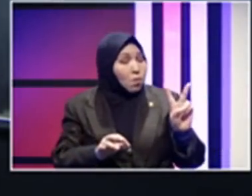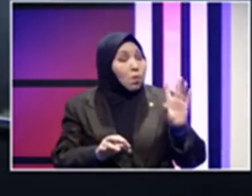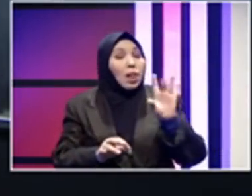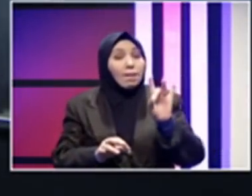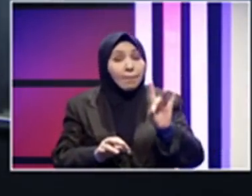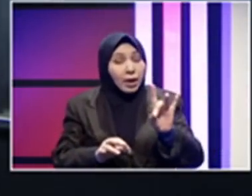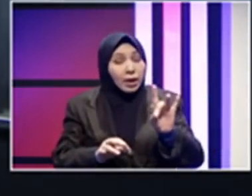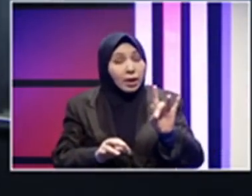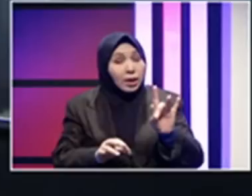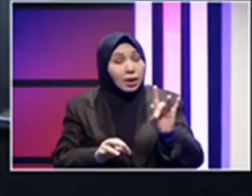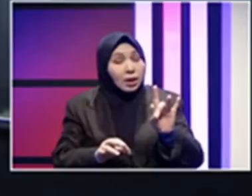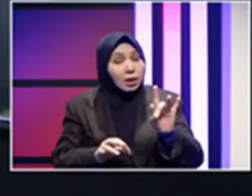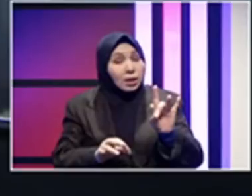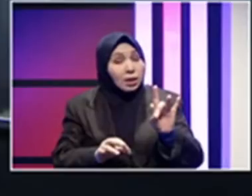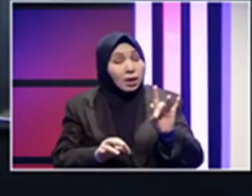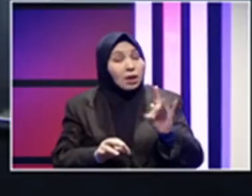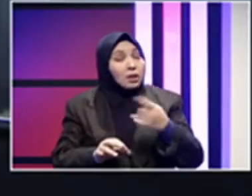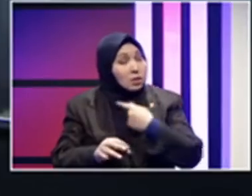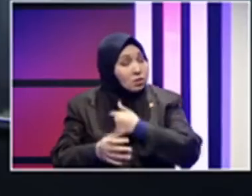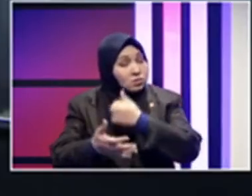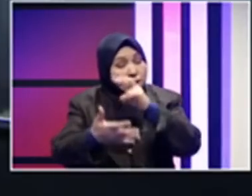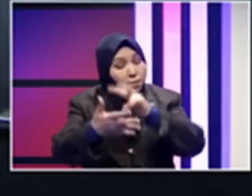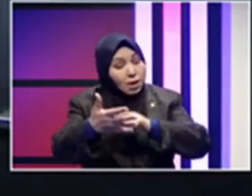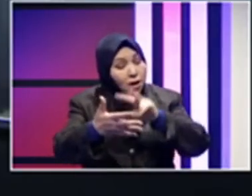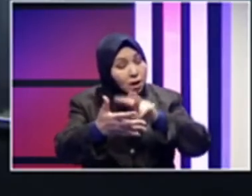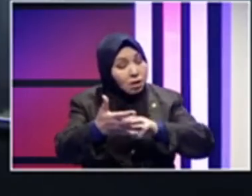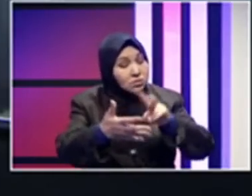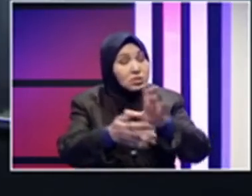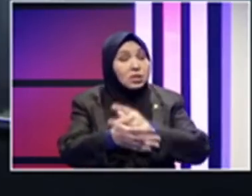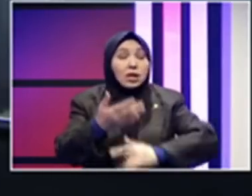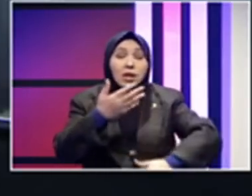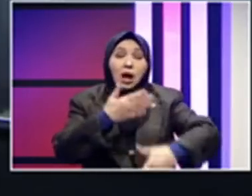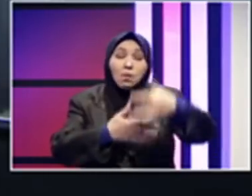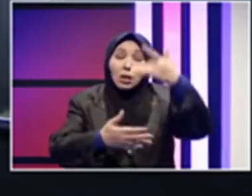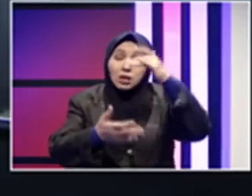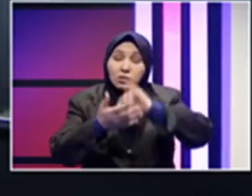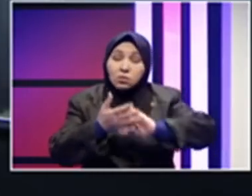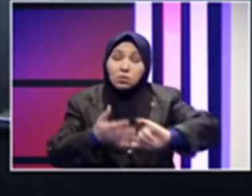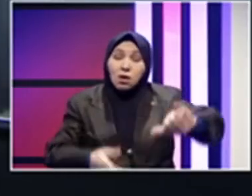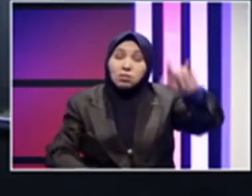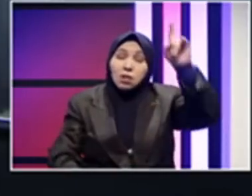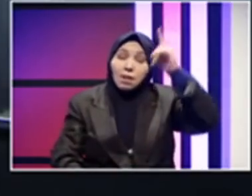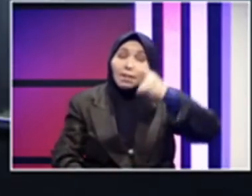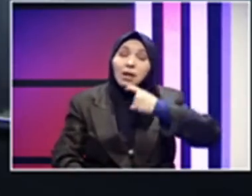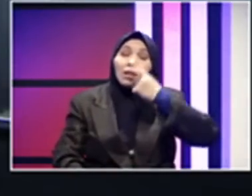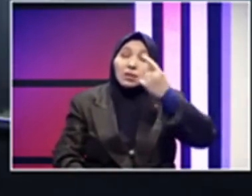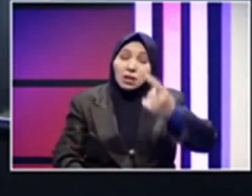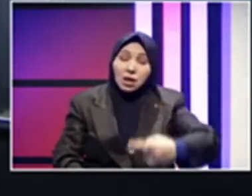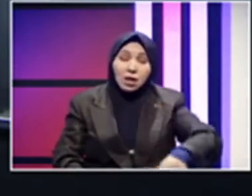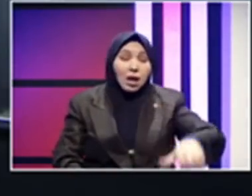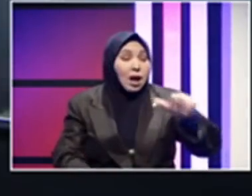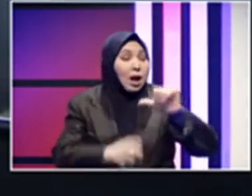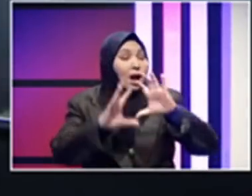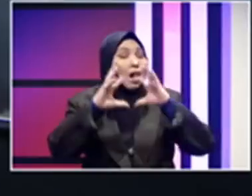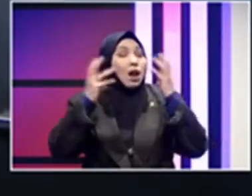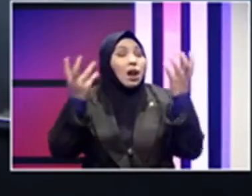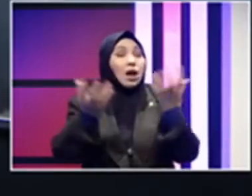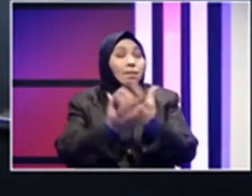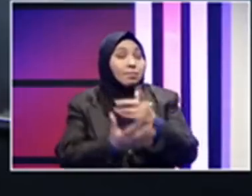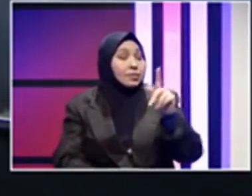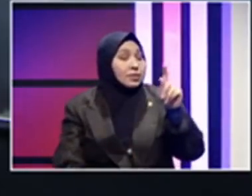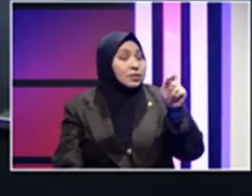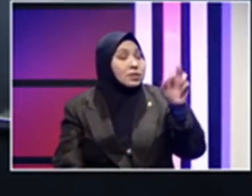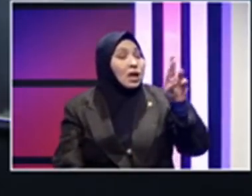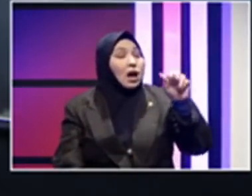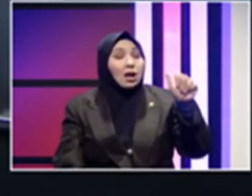ke-28, Ustaz, ya. 28 kita dah baca, dan di awal itu Allah menyatakan alam tara, ya, alam tara, bukan alam tarau. Ya,